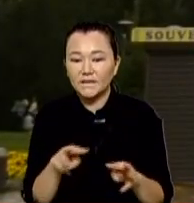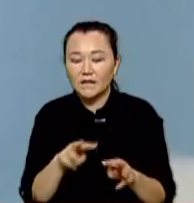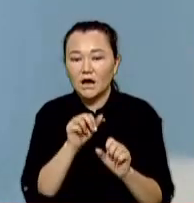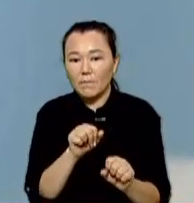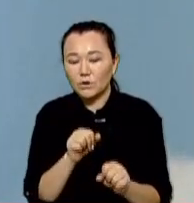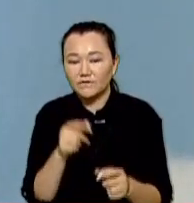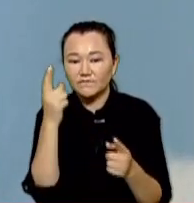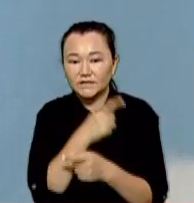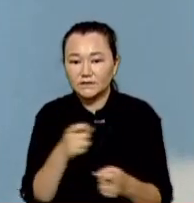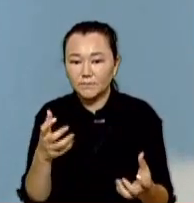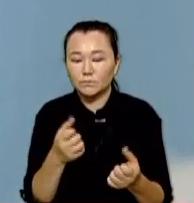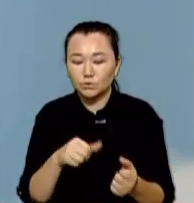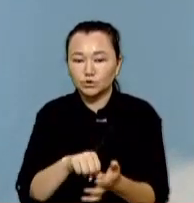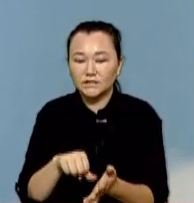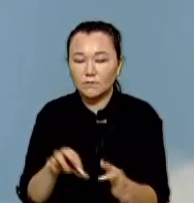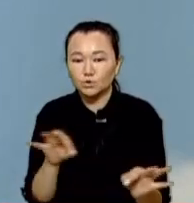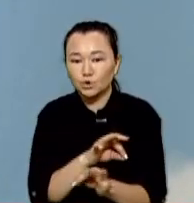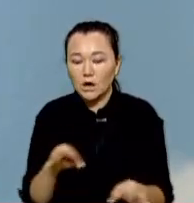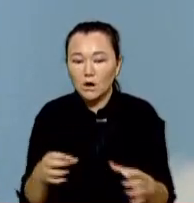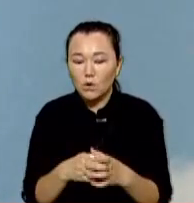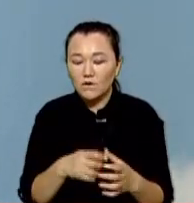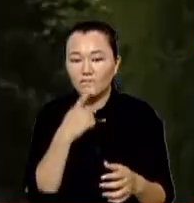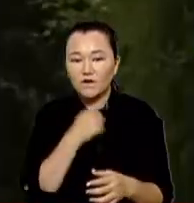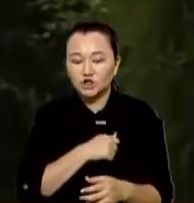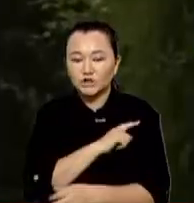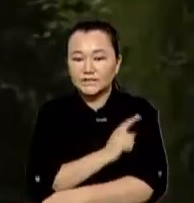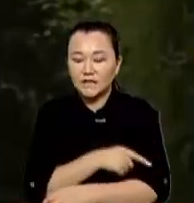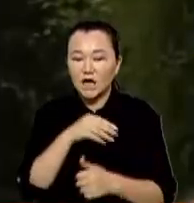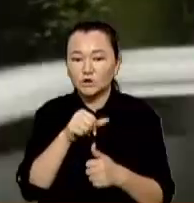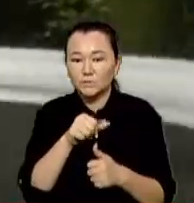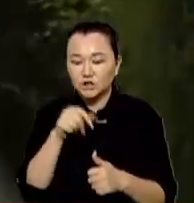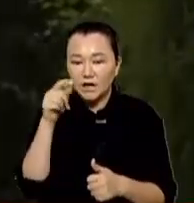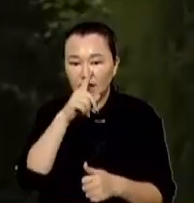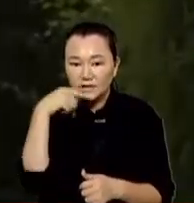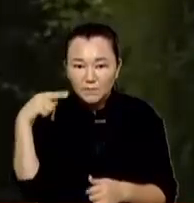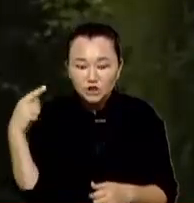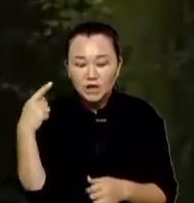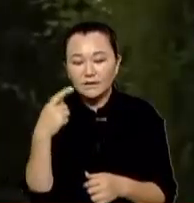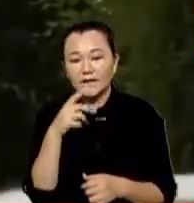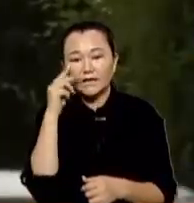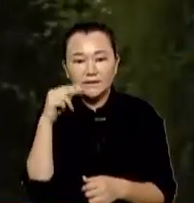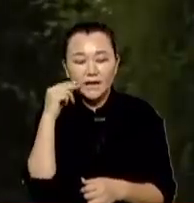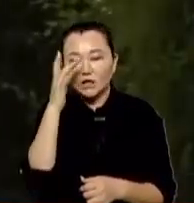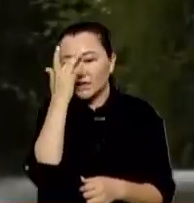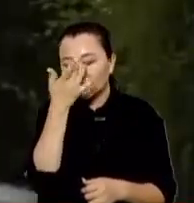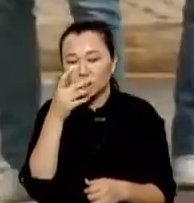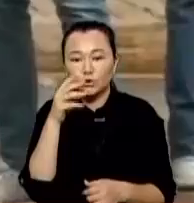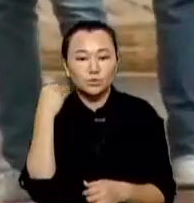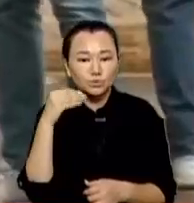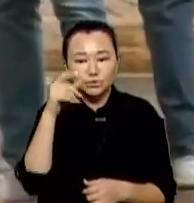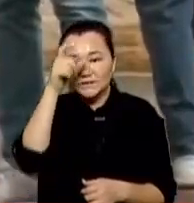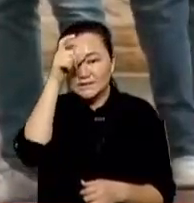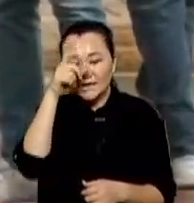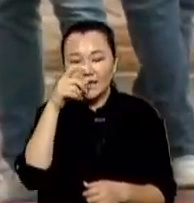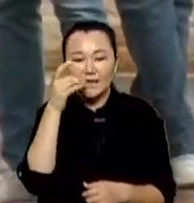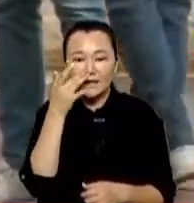что в фестивале примут участие музыкальные коллективы вооруженных сил Азербайджана, Индии, Китая, России, Турции, Узбекистана и Японии.